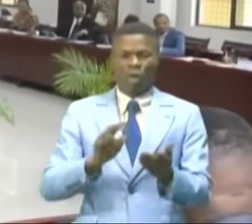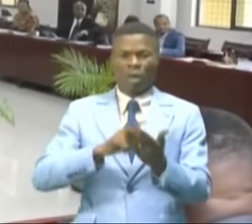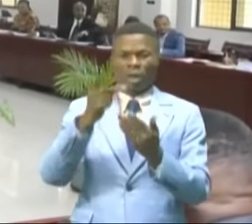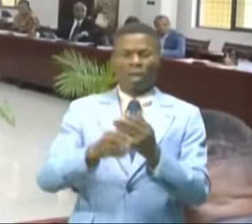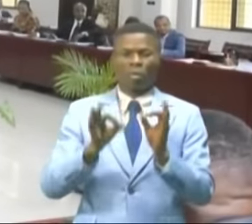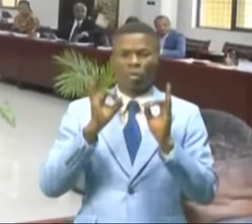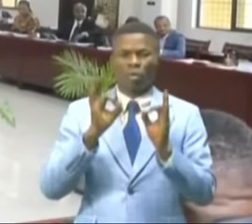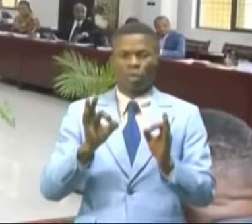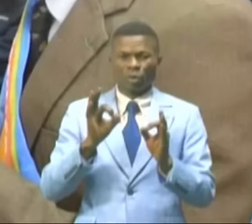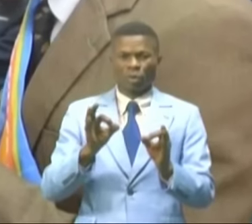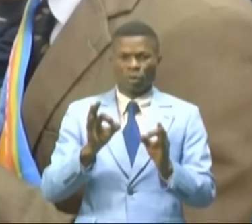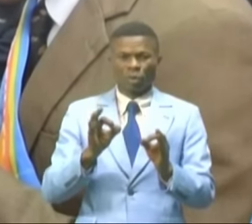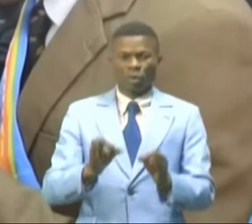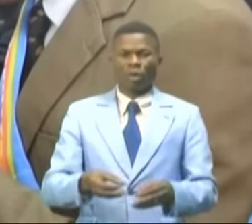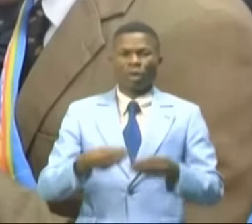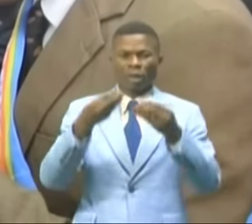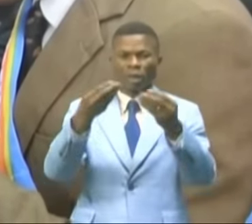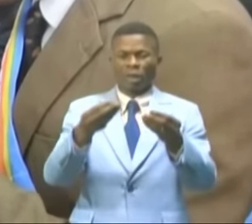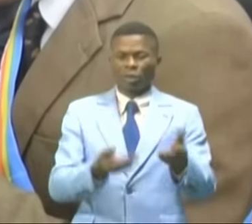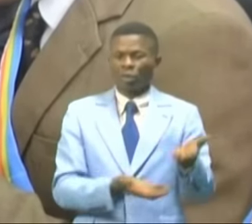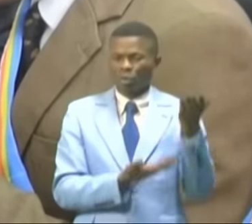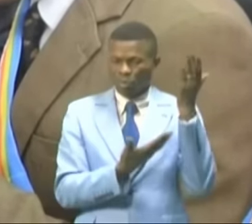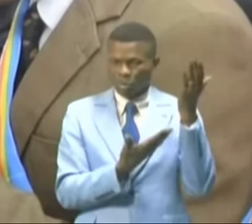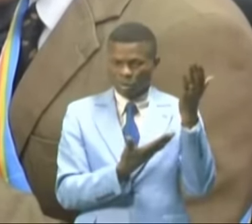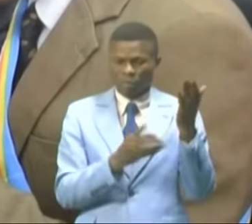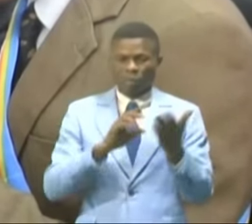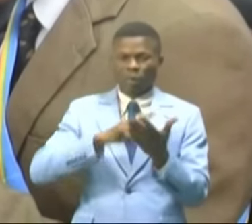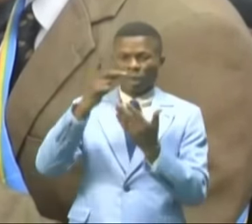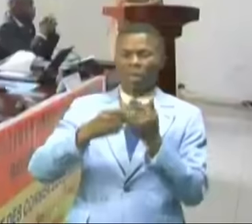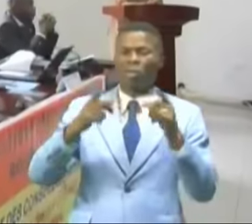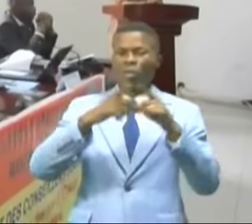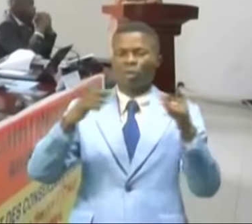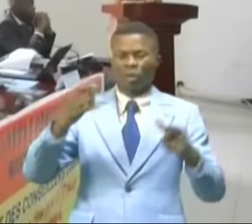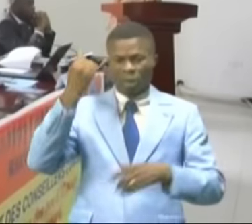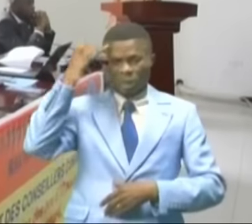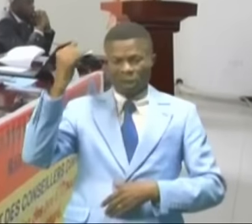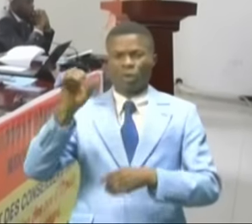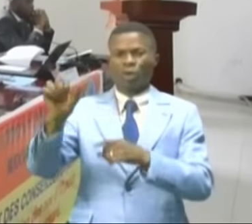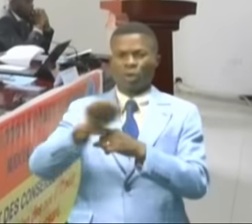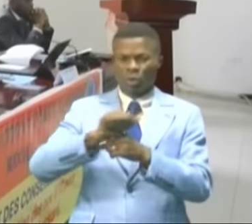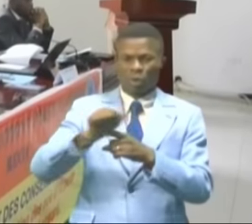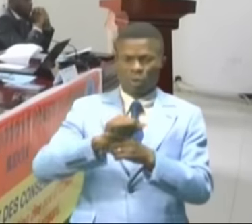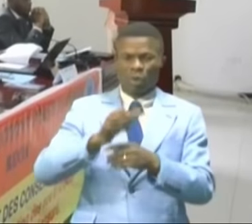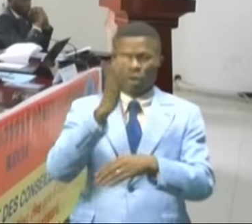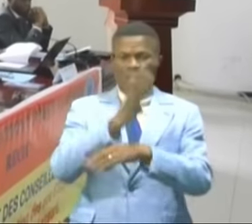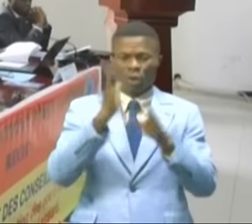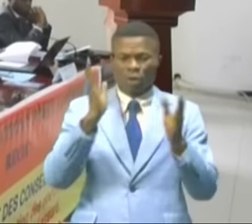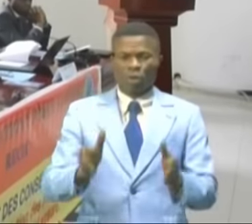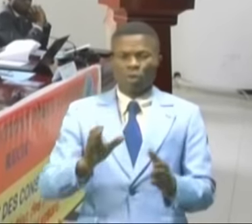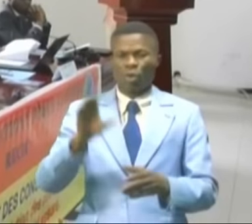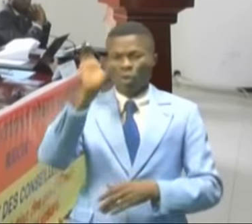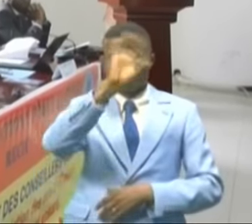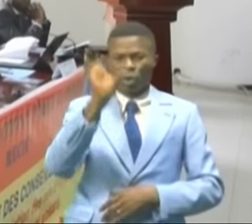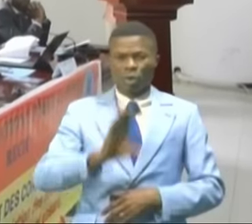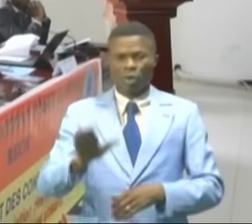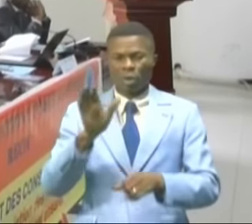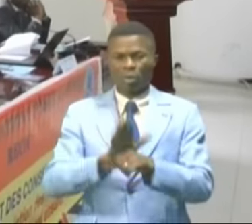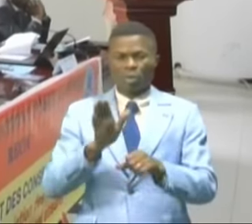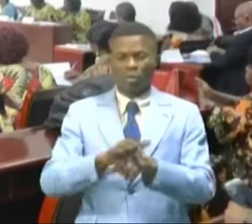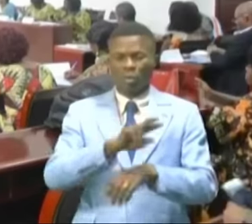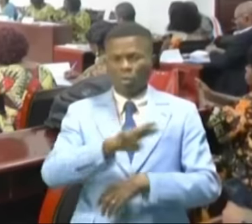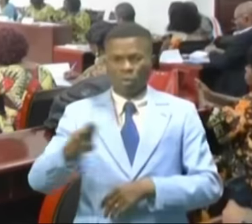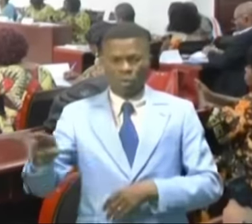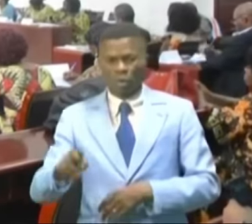dénommé Bendele Kouyaté. Ce vaste programme vise les coachings des conseillers communaux. Pendant plusieurs heures,